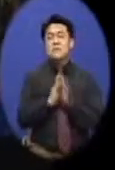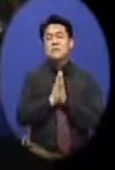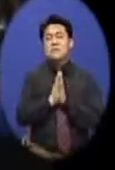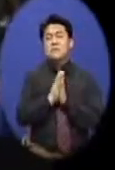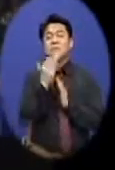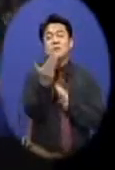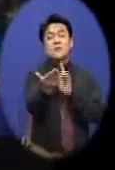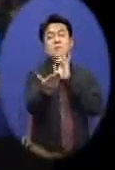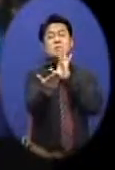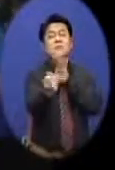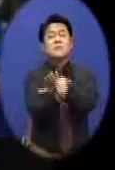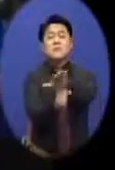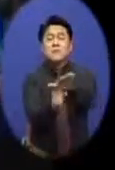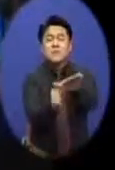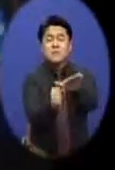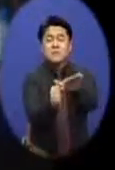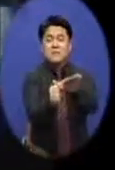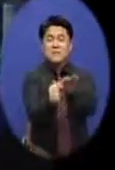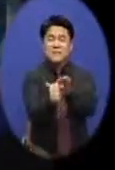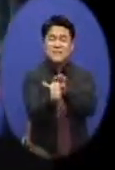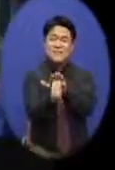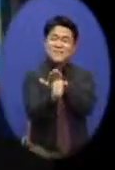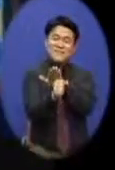일편단심 춘향아 춘향아